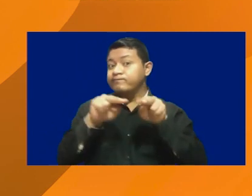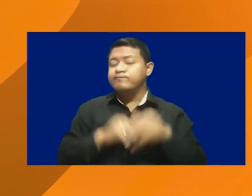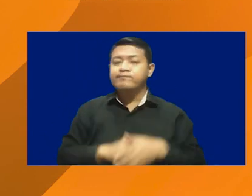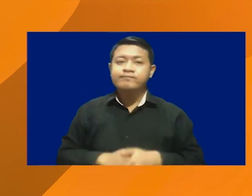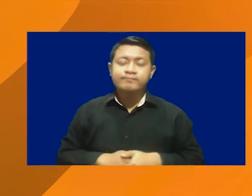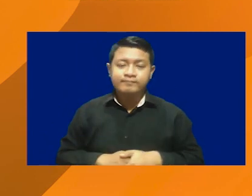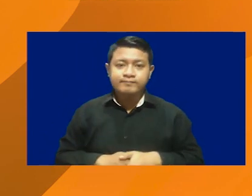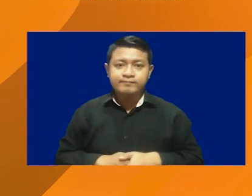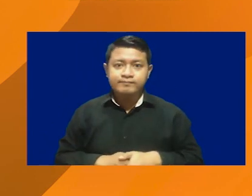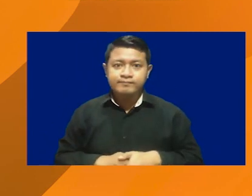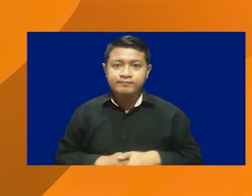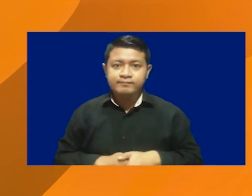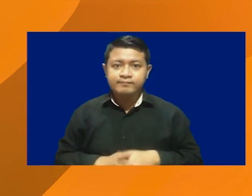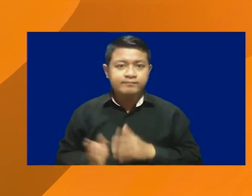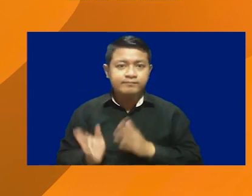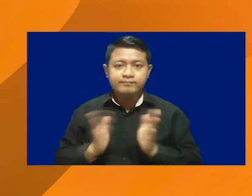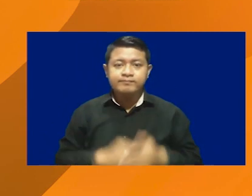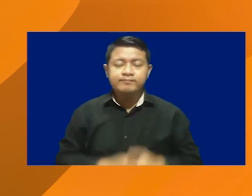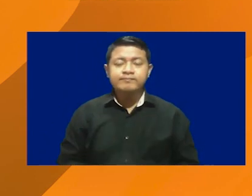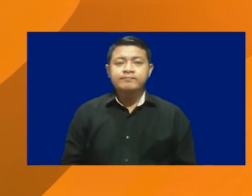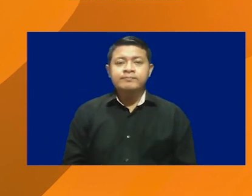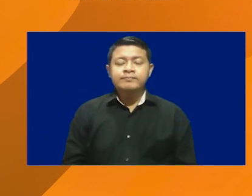persatu.